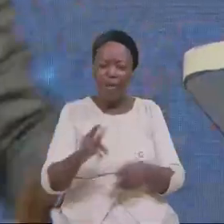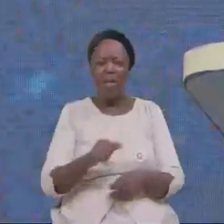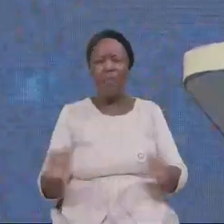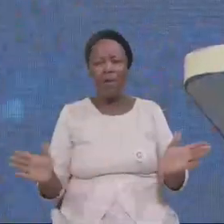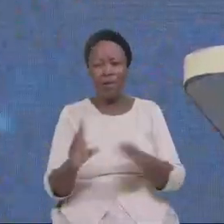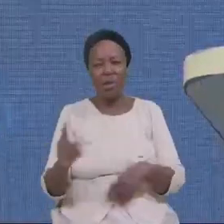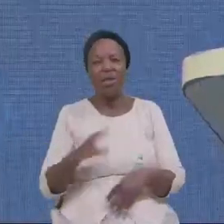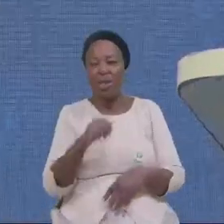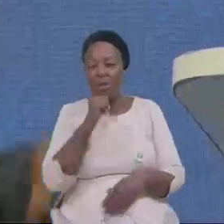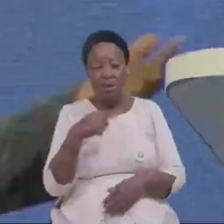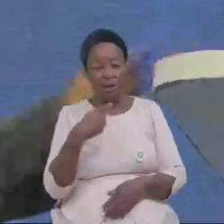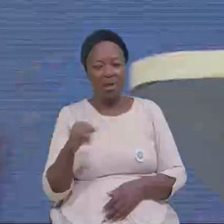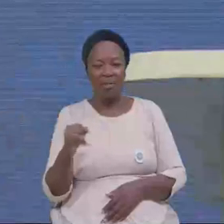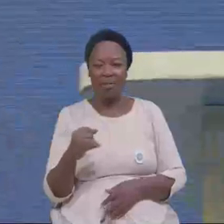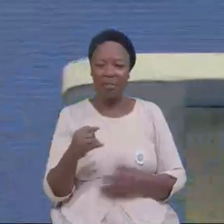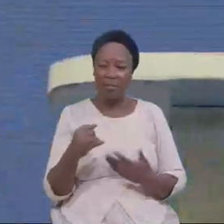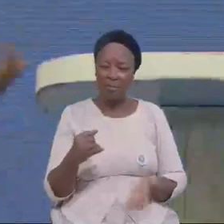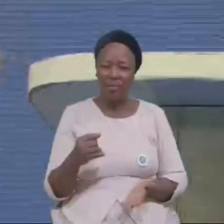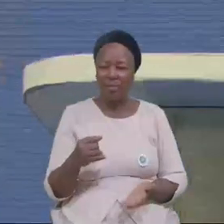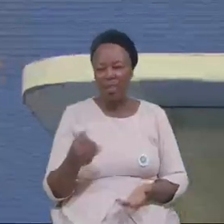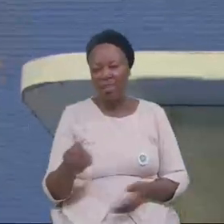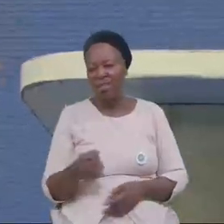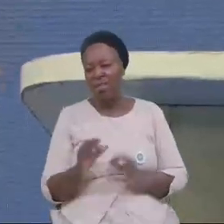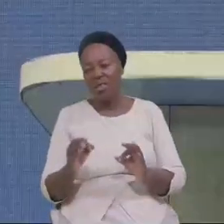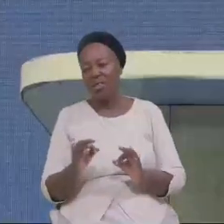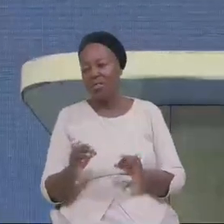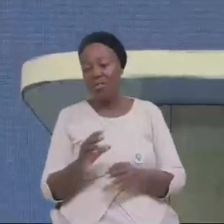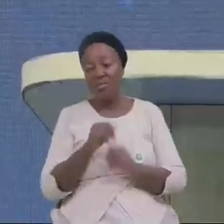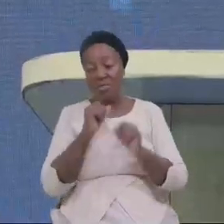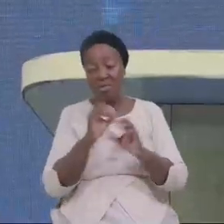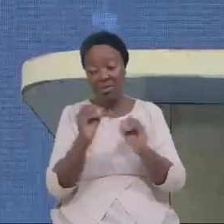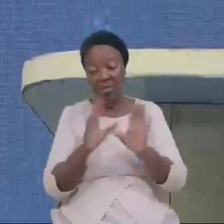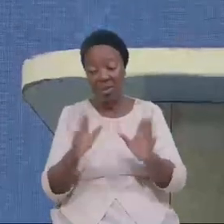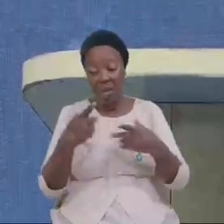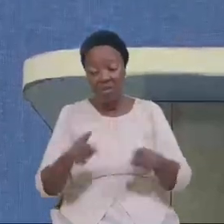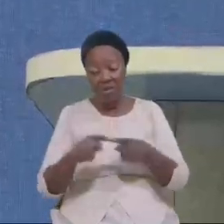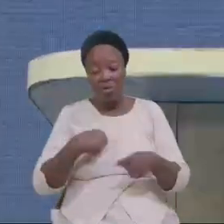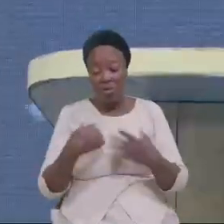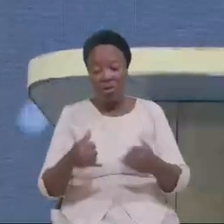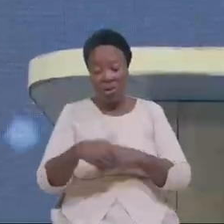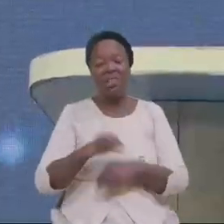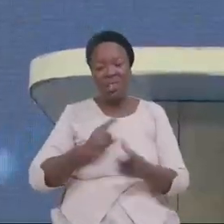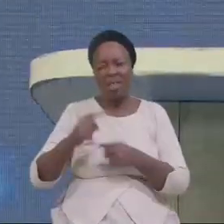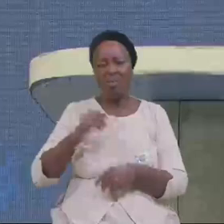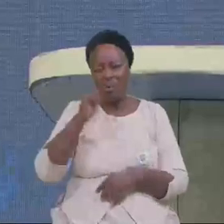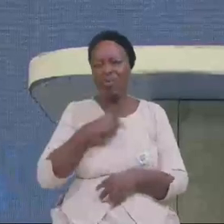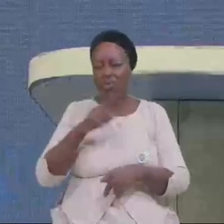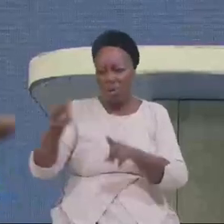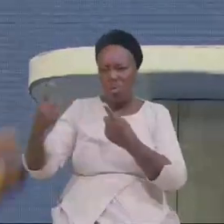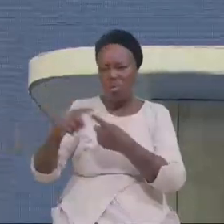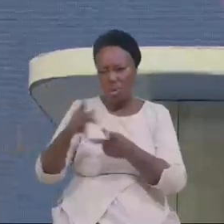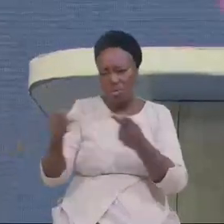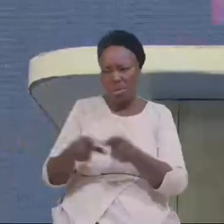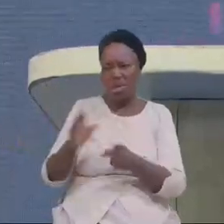Ils ne disent pas, si rien ne m'arrive ce soir, je sais où il faut courir demain matin.